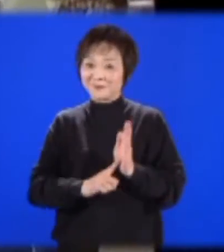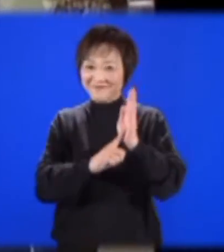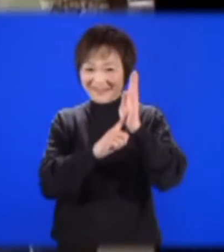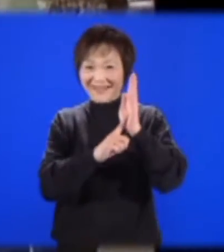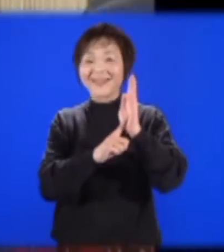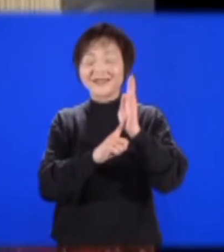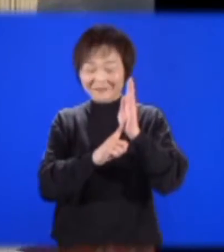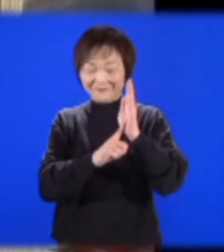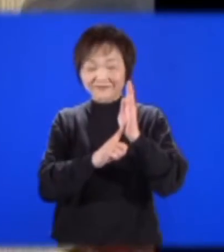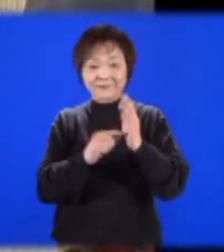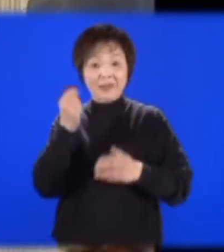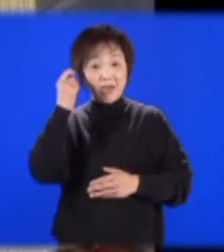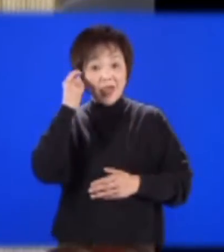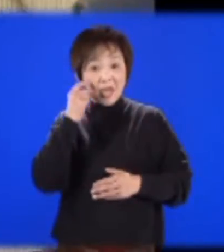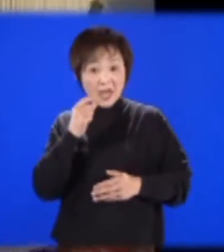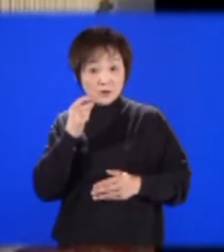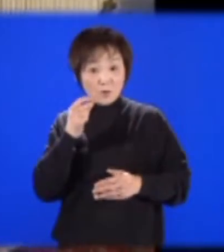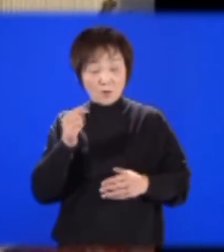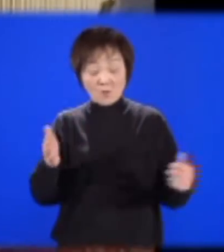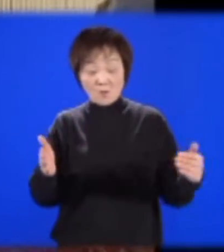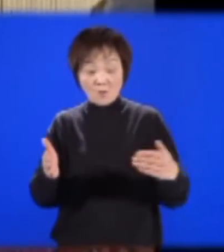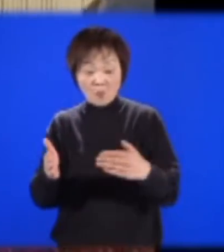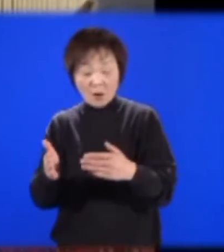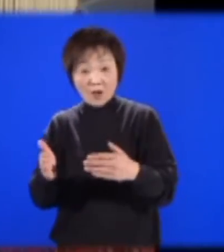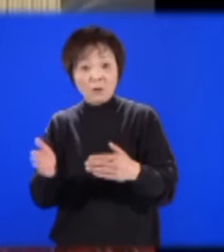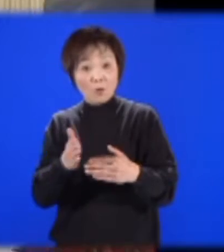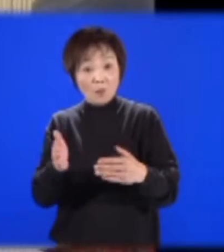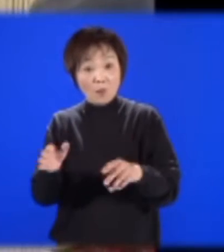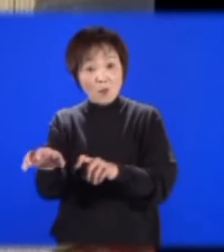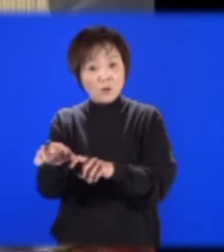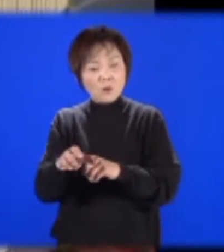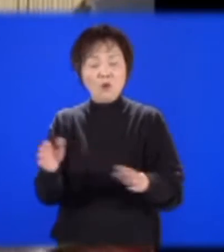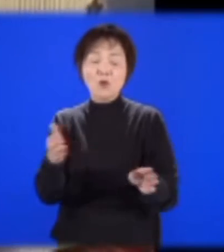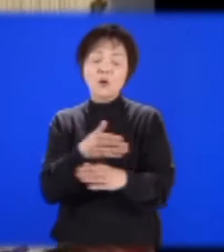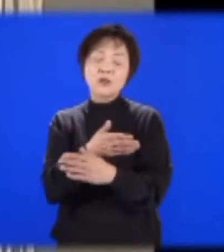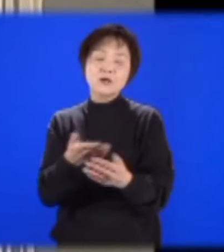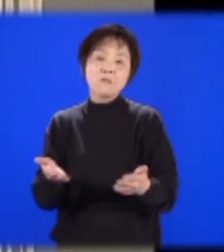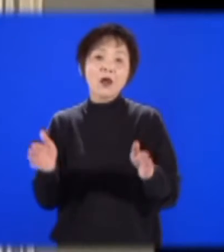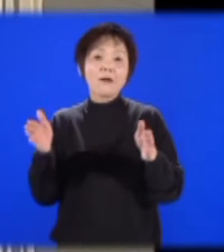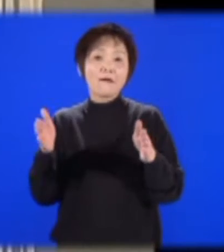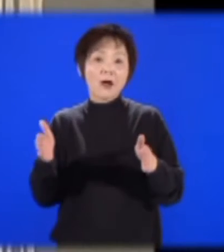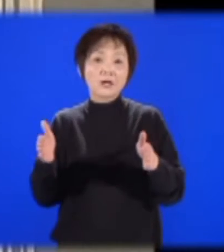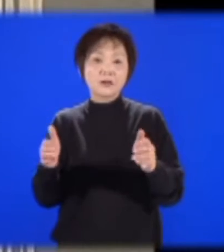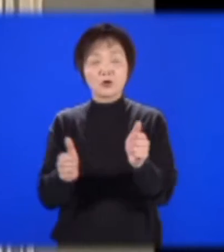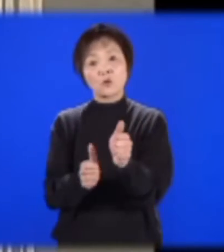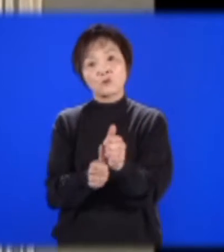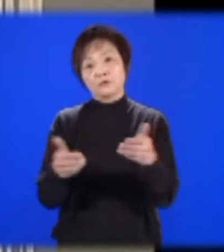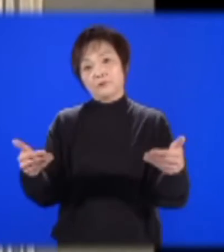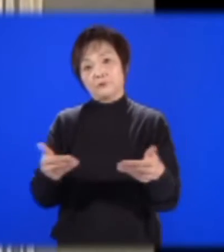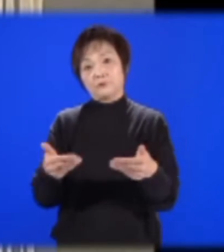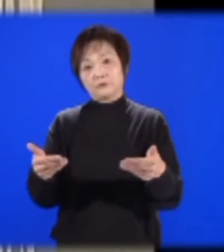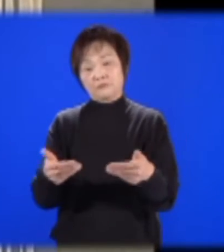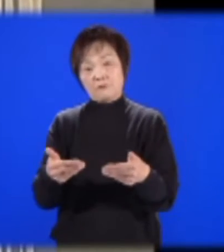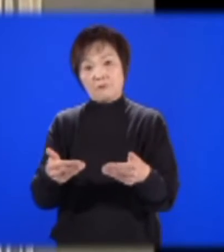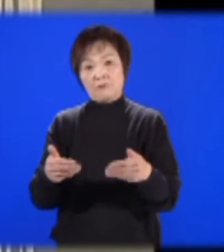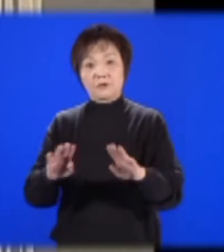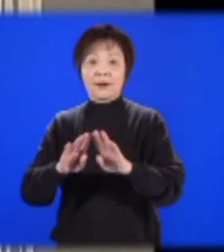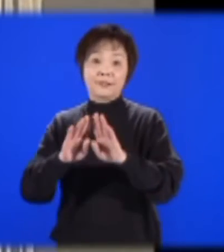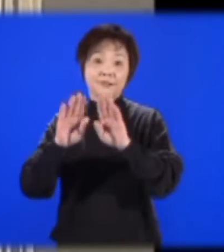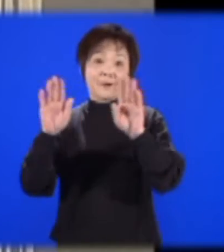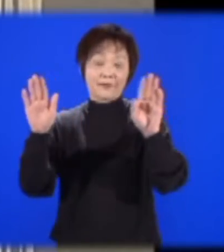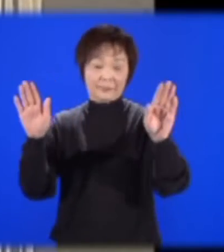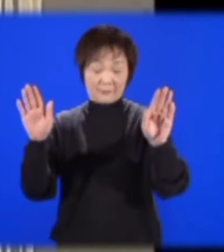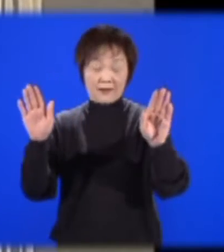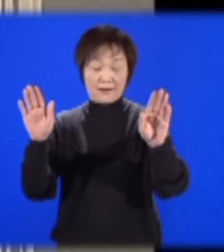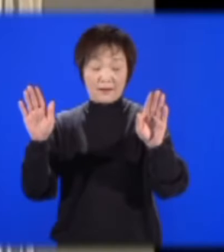この地域のそうめん作りは幕末の頃から農閑期の副業として作られ始め、三重の糸、伊勢